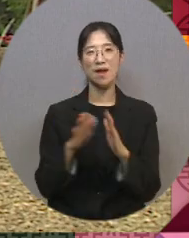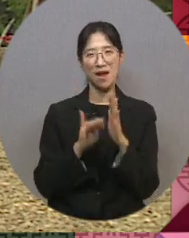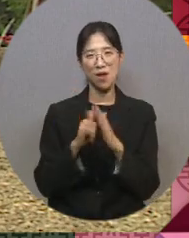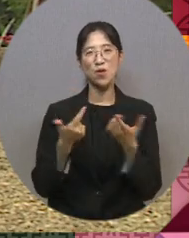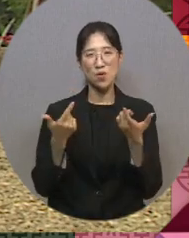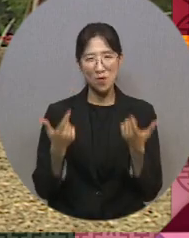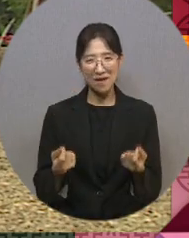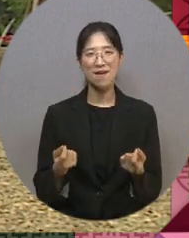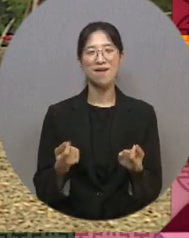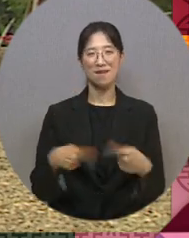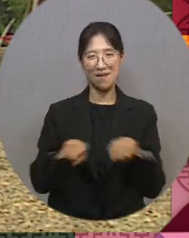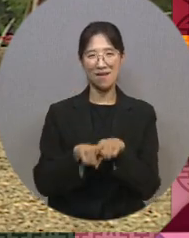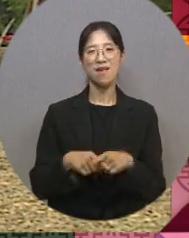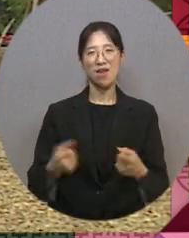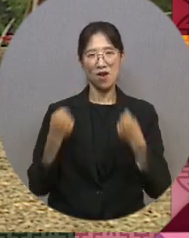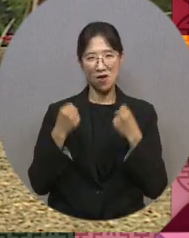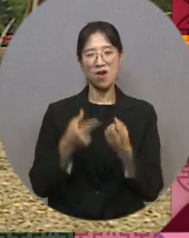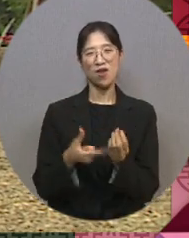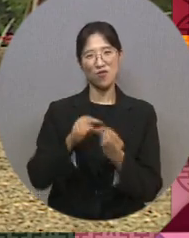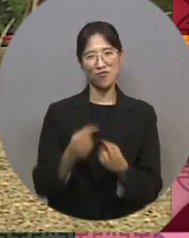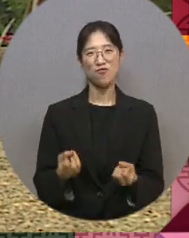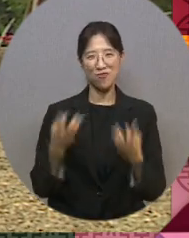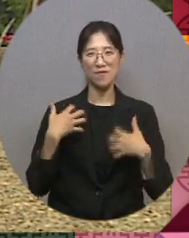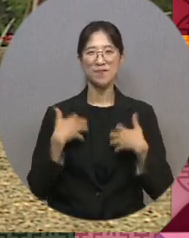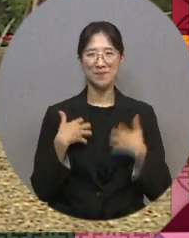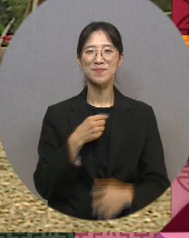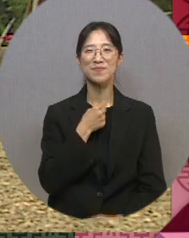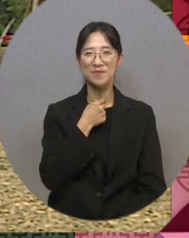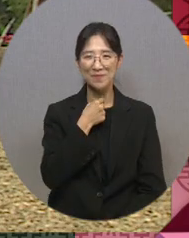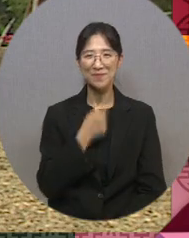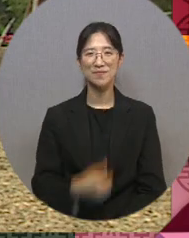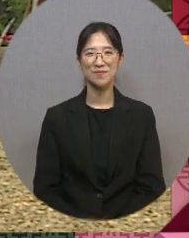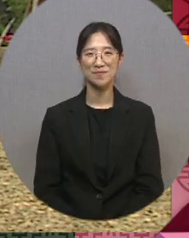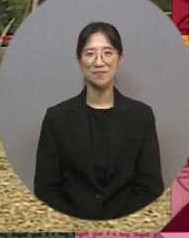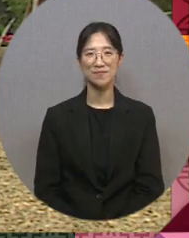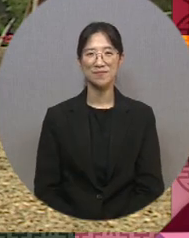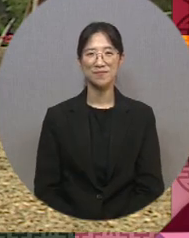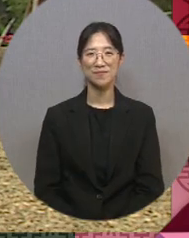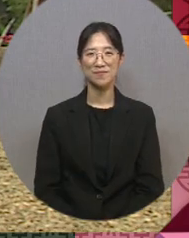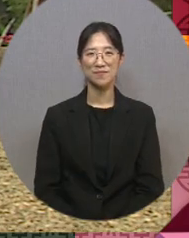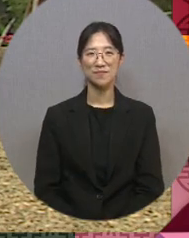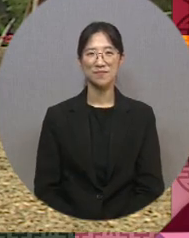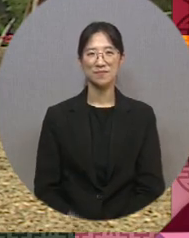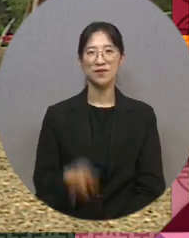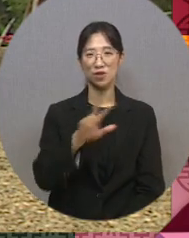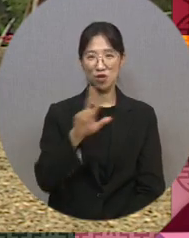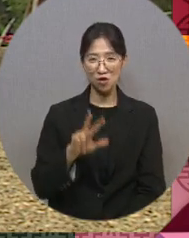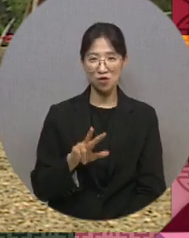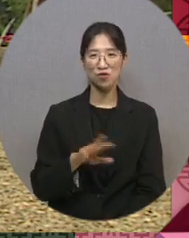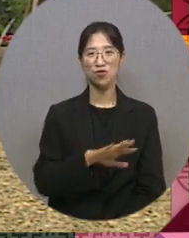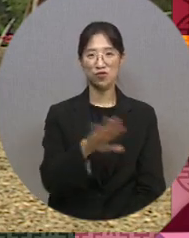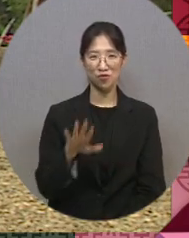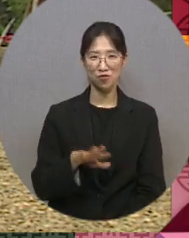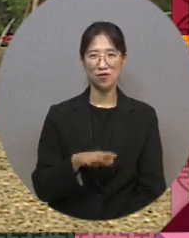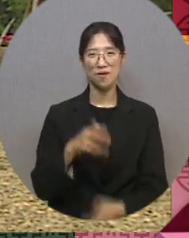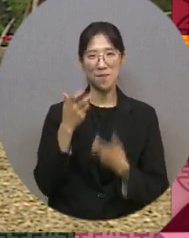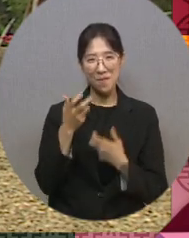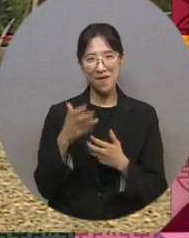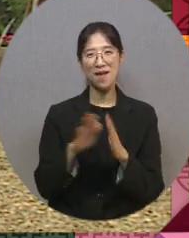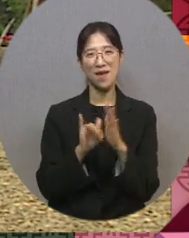함께 건강한 추석 명절이 됐으면 하는 바람입니다. 우리 전국에 계시는